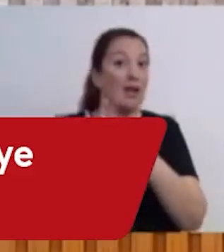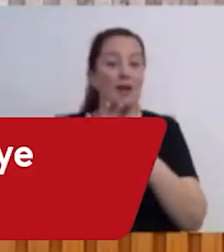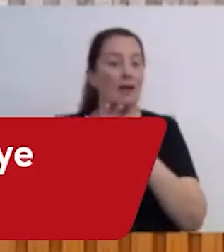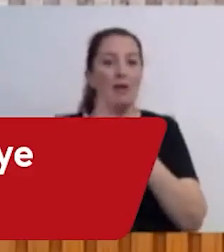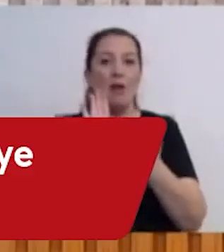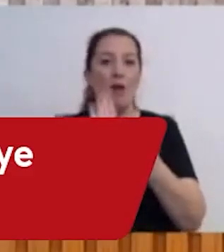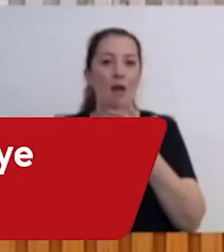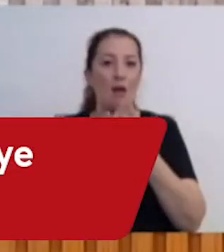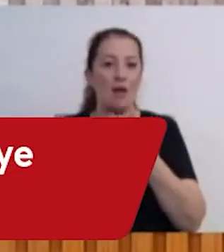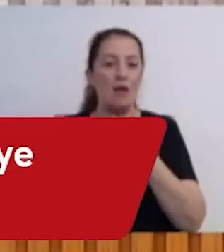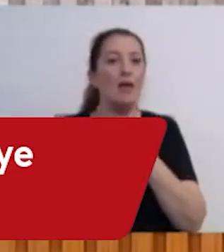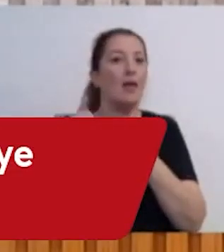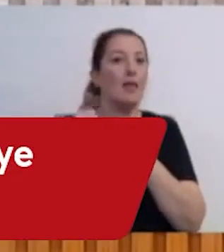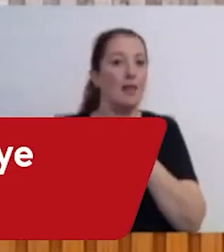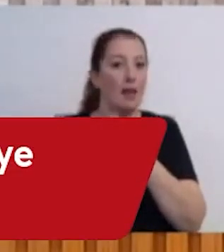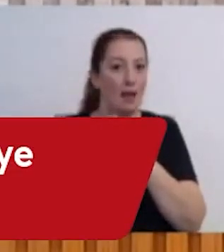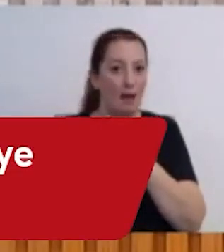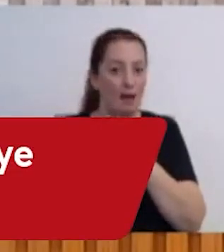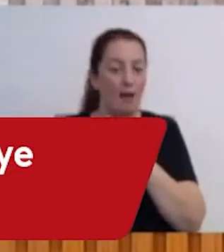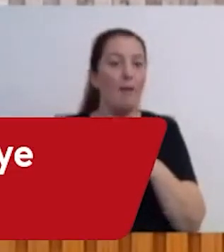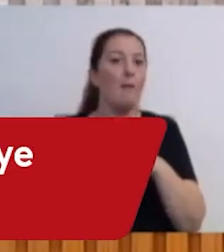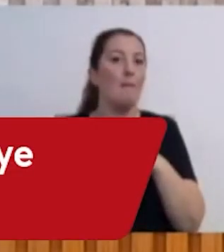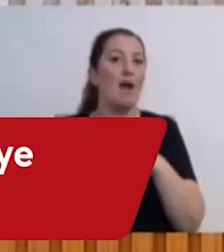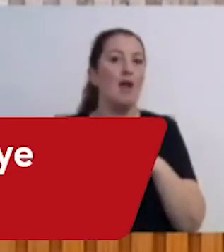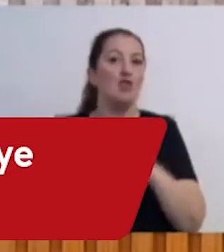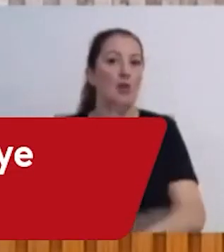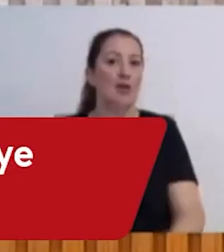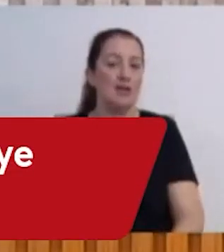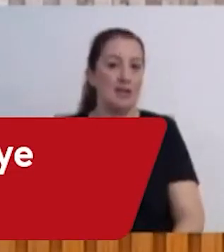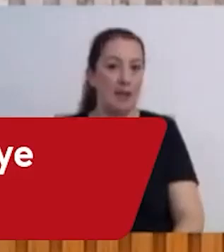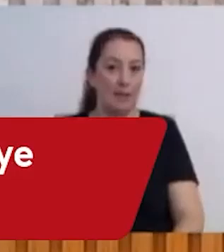arkadaşlarımızla tekrardan paylaşmak istiyorum.